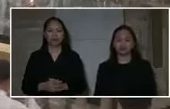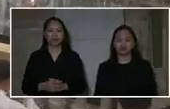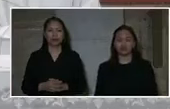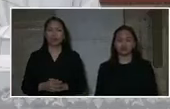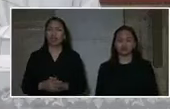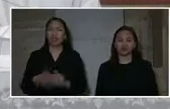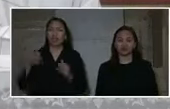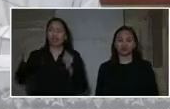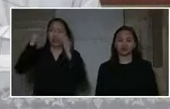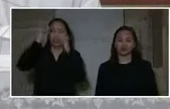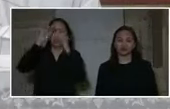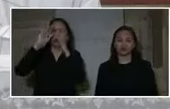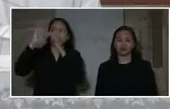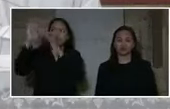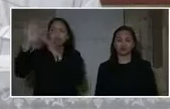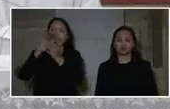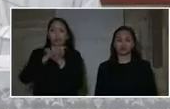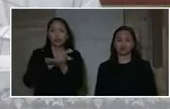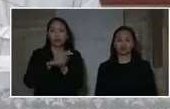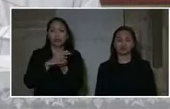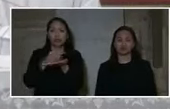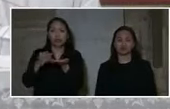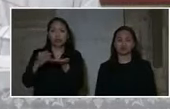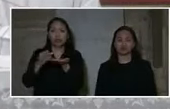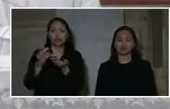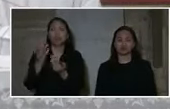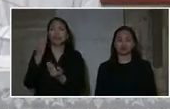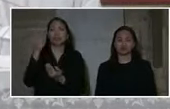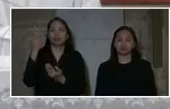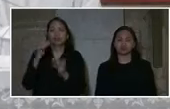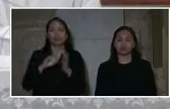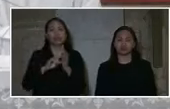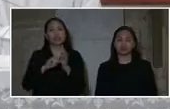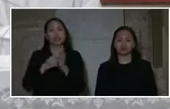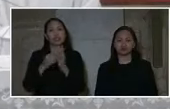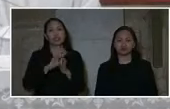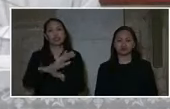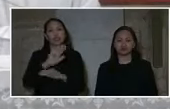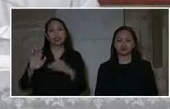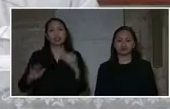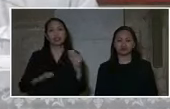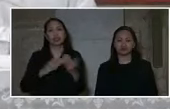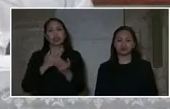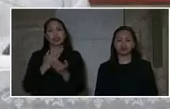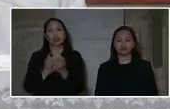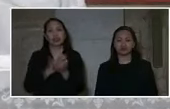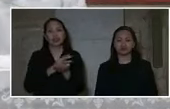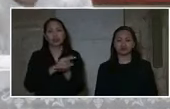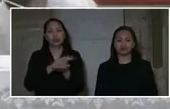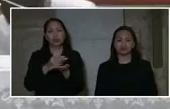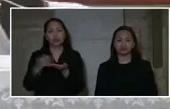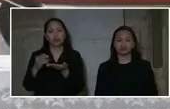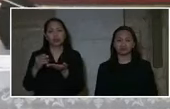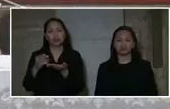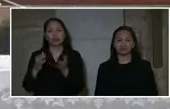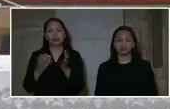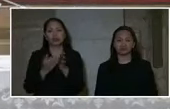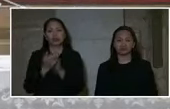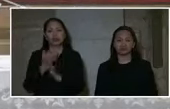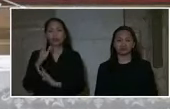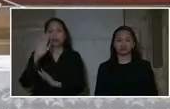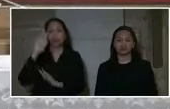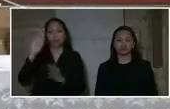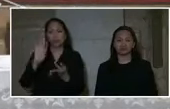Ama naming banal, ikaw ang bukal ng lahat ng kabanalan. Kaya't sa pamamagitan ng iyong